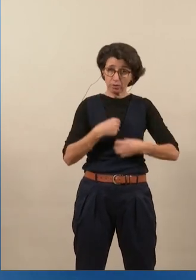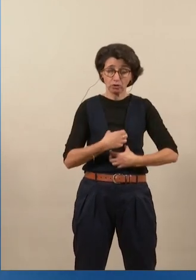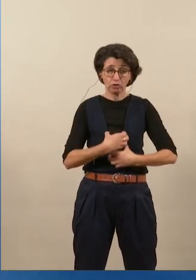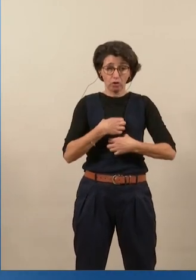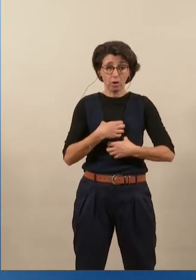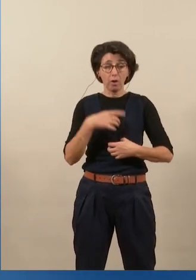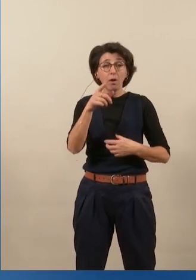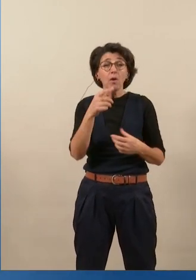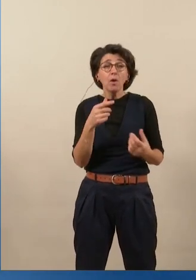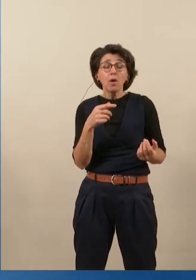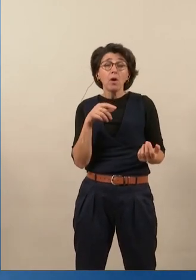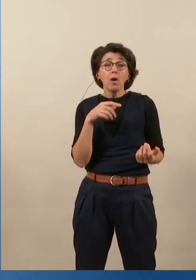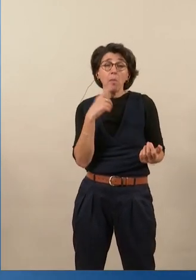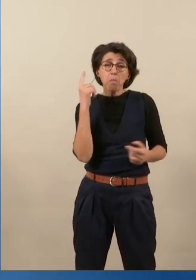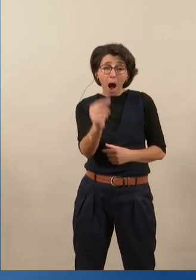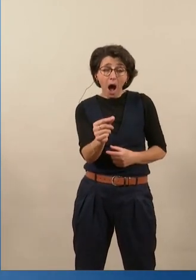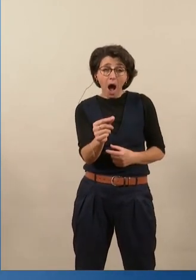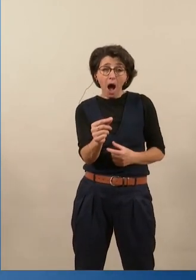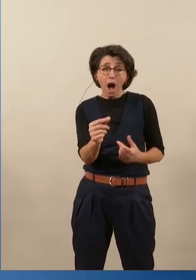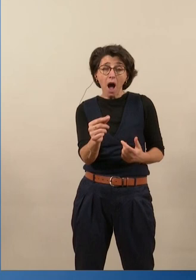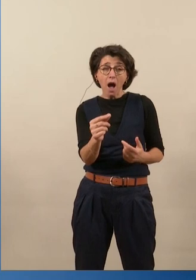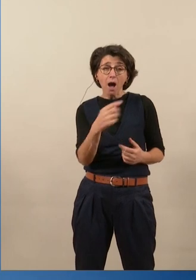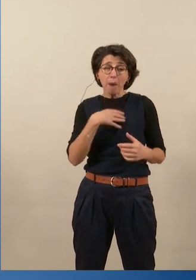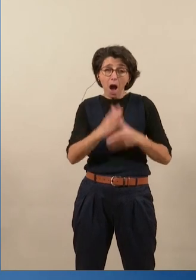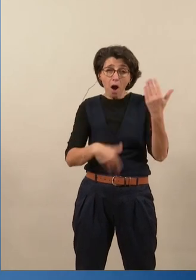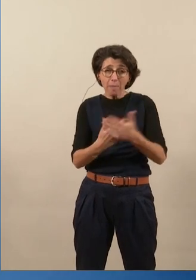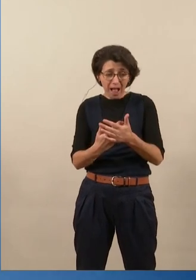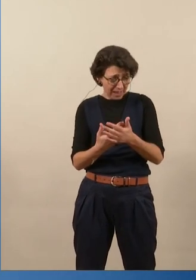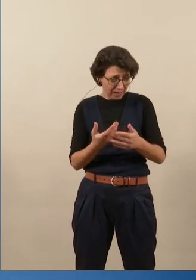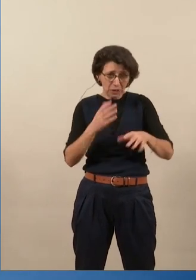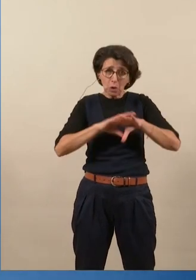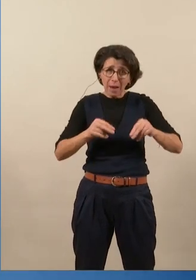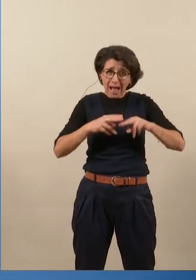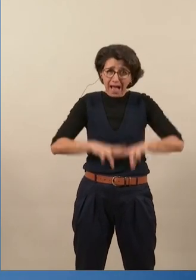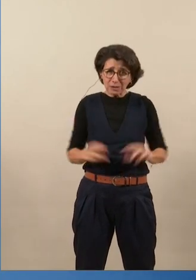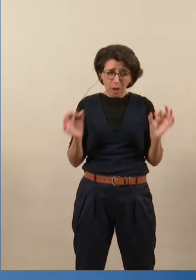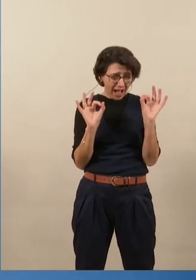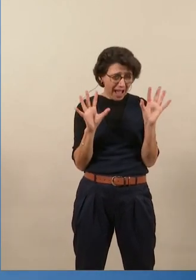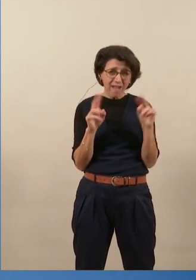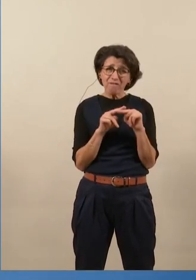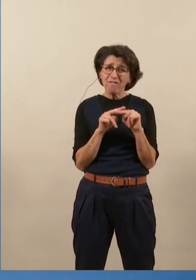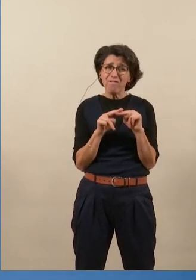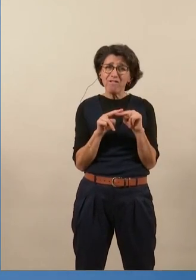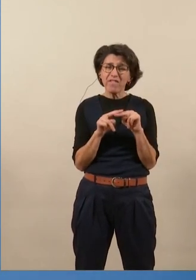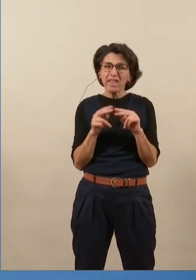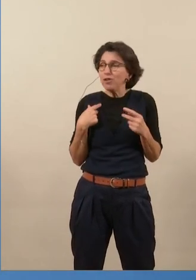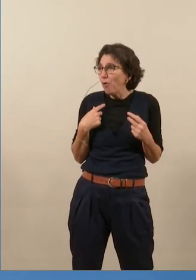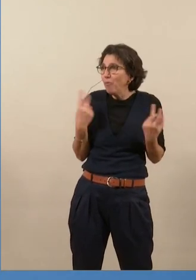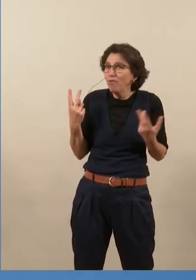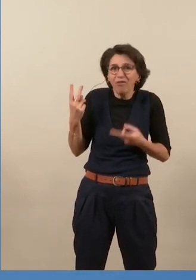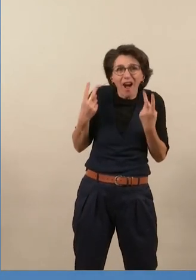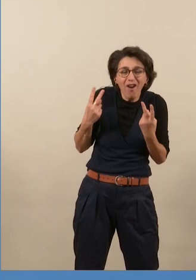laisserez rien qui puisse constituer un atout une valeur marchande une réserve